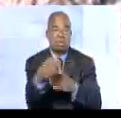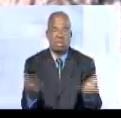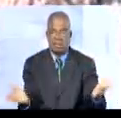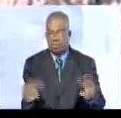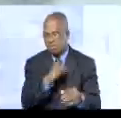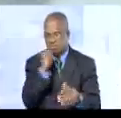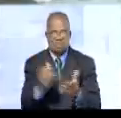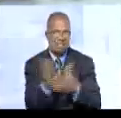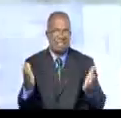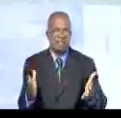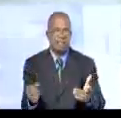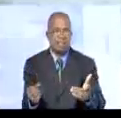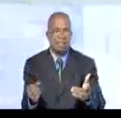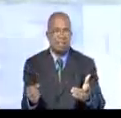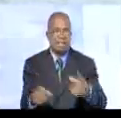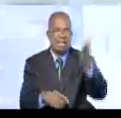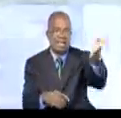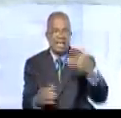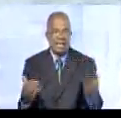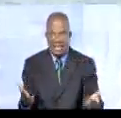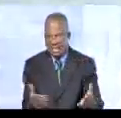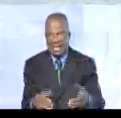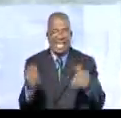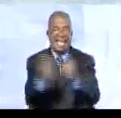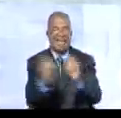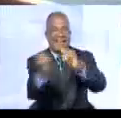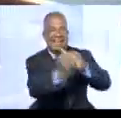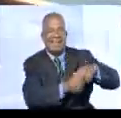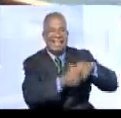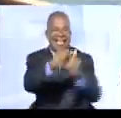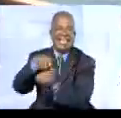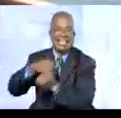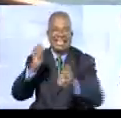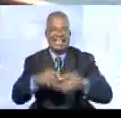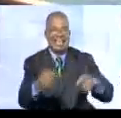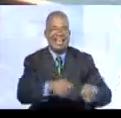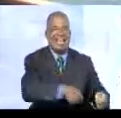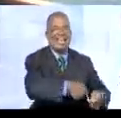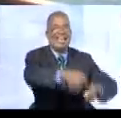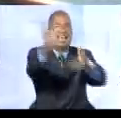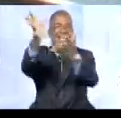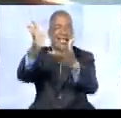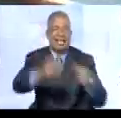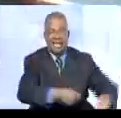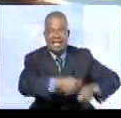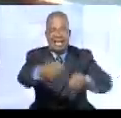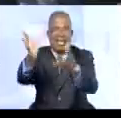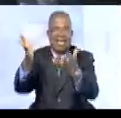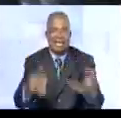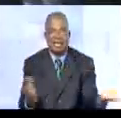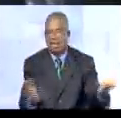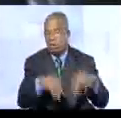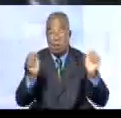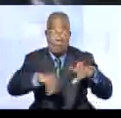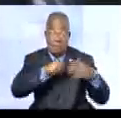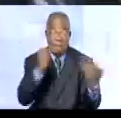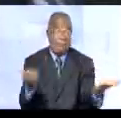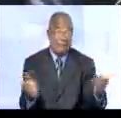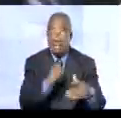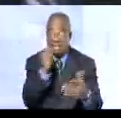1500 personnes sur le site. Un accord de partenariat dans le domaine de la pêche lie le Maroc et la Côte d'Ivoire, signé mardi à Abidjan